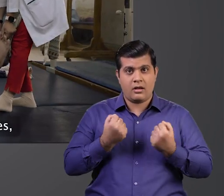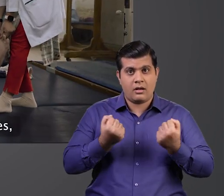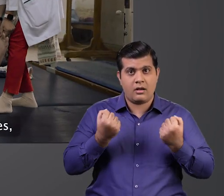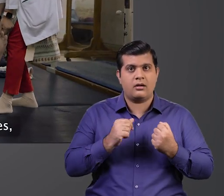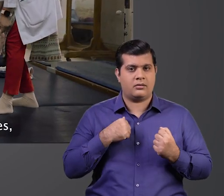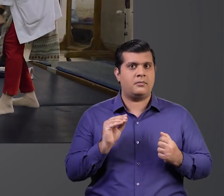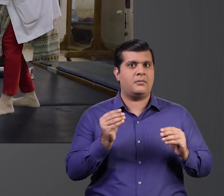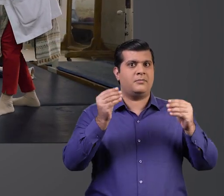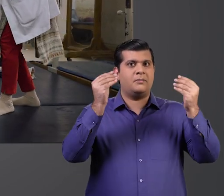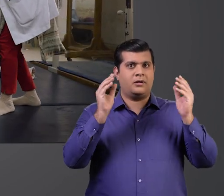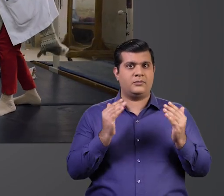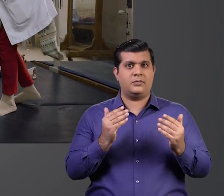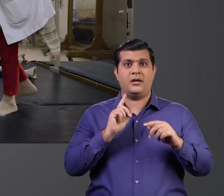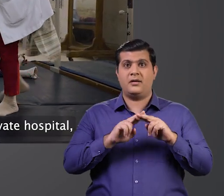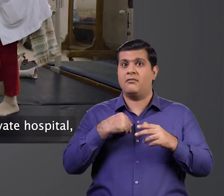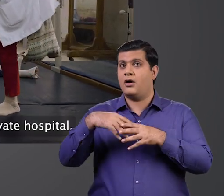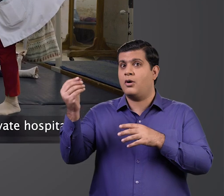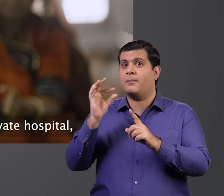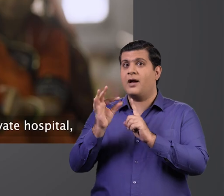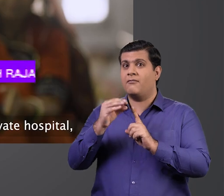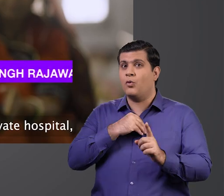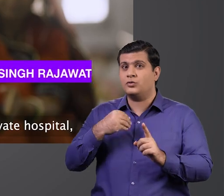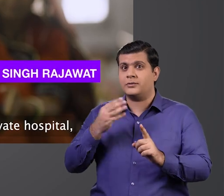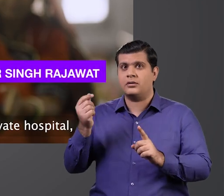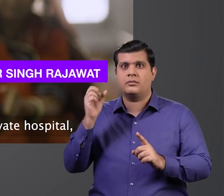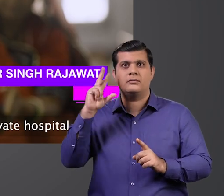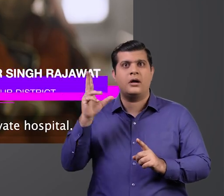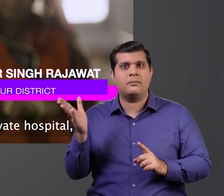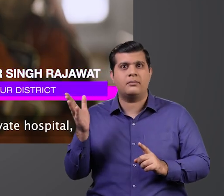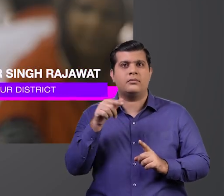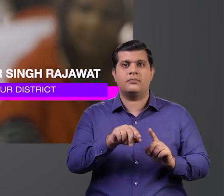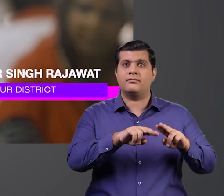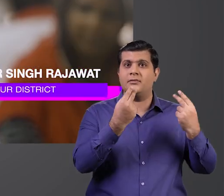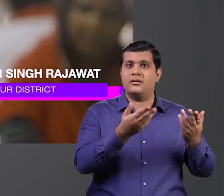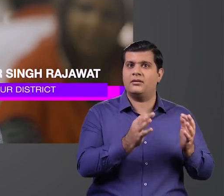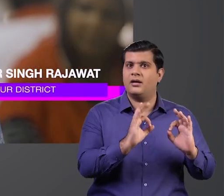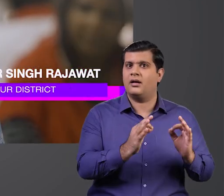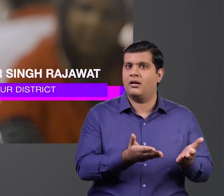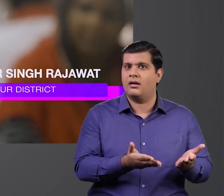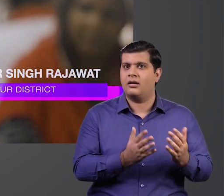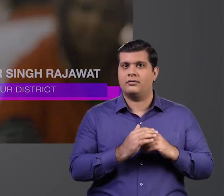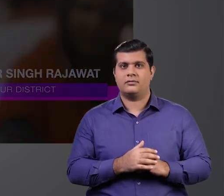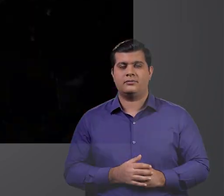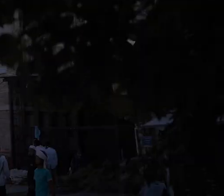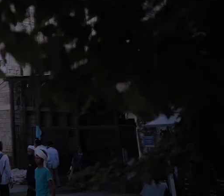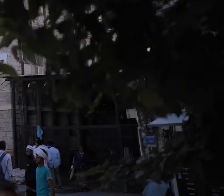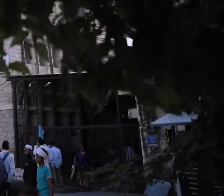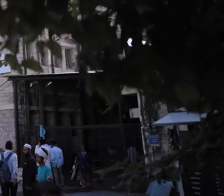मेहनत एक्सरसाइज करोगे जितना रिकवर आएगा। बाहर प्राइवेट में करवाता तो बहुत पैसा लगता है, लेकिन यहाँ पर निःशुल्क बहुत अच्छा